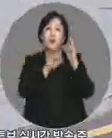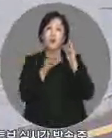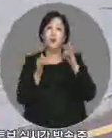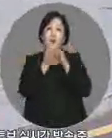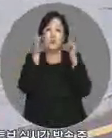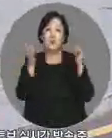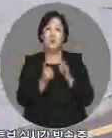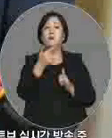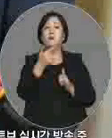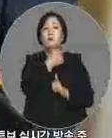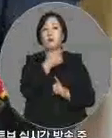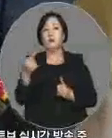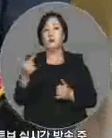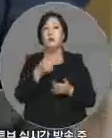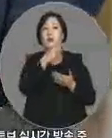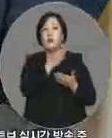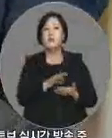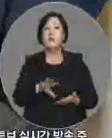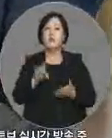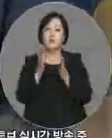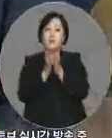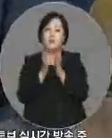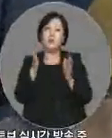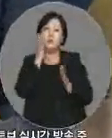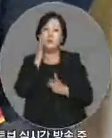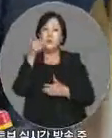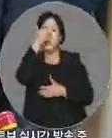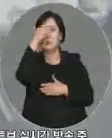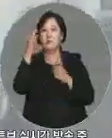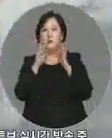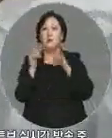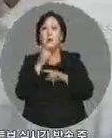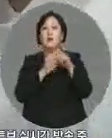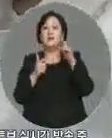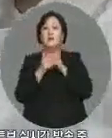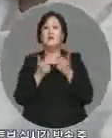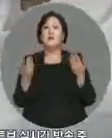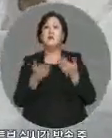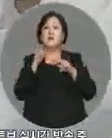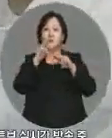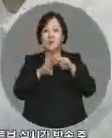사회적 가치 실현의 첫걸음은 울산의 청년에게 양질의 일자리를